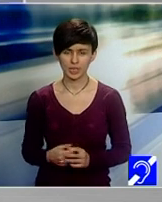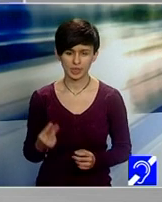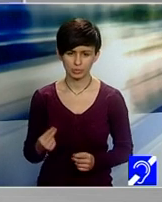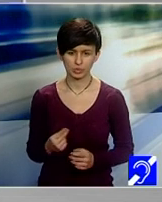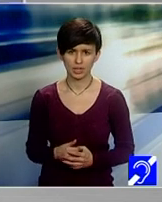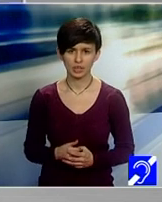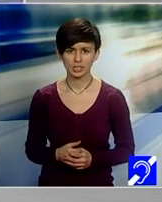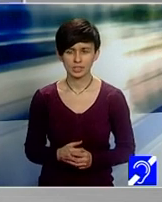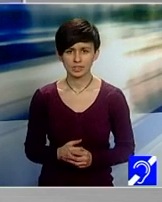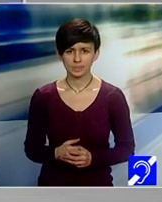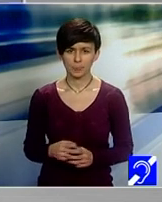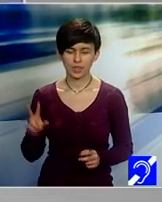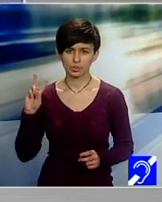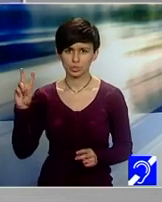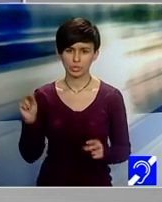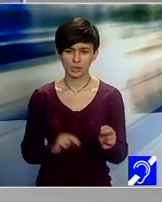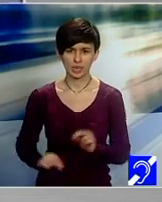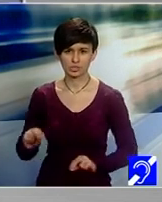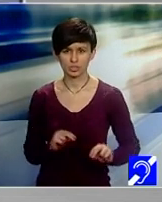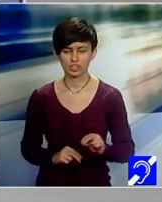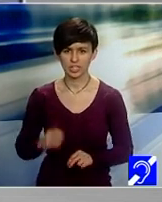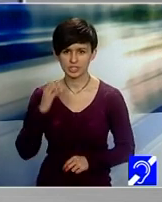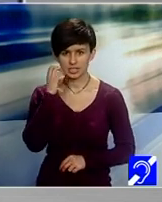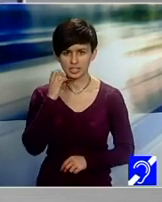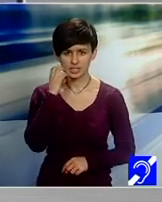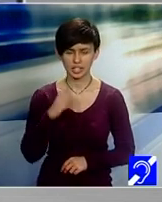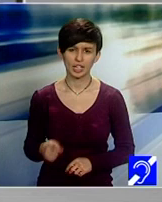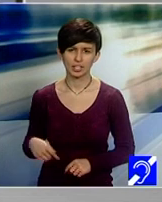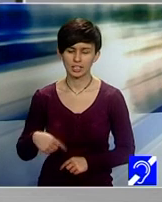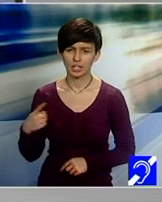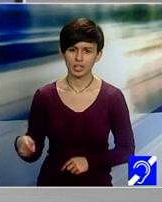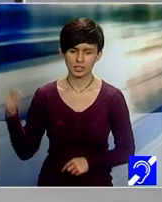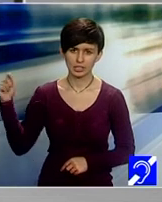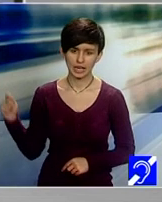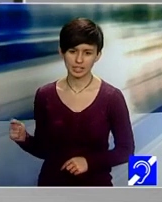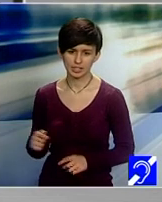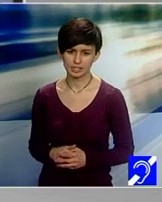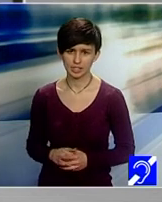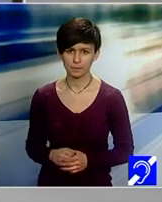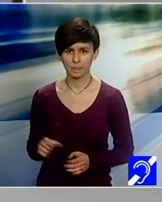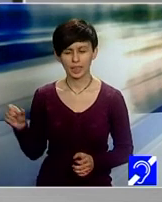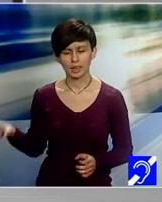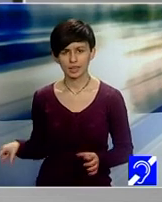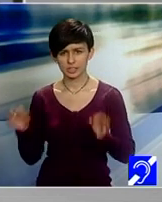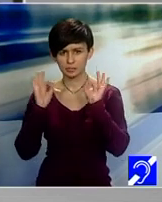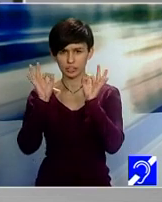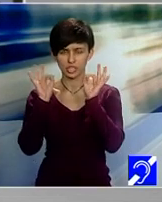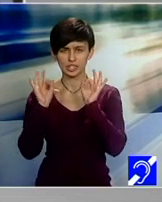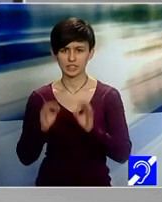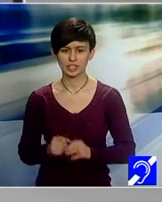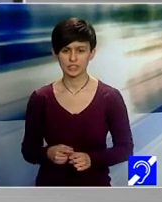țărani. În Camerun e vorba de o asociație de tineri țărani specializați în legumicultură, care